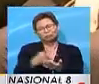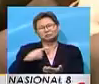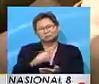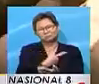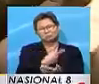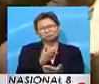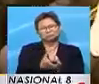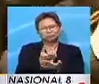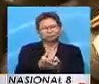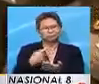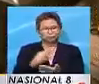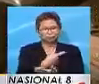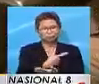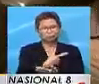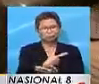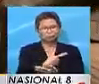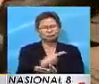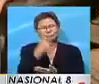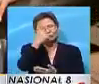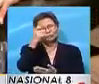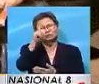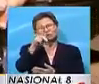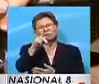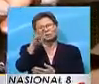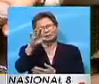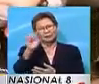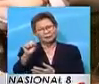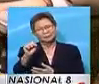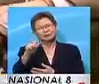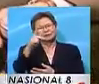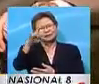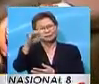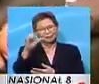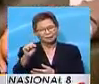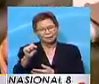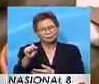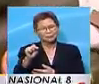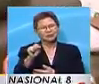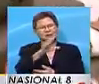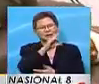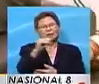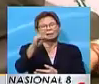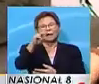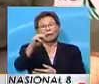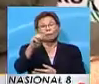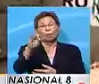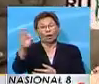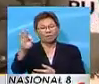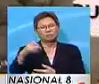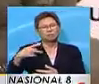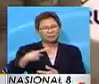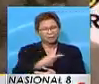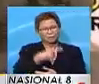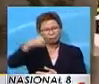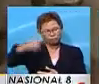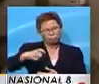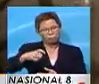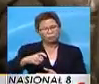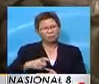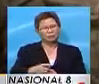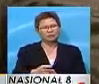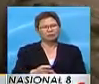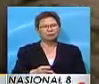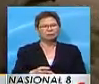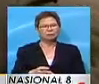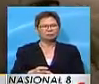yang di mana kementerian kewangan dan jug agakan baha keplu untuk kita balik